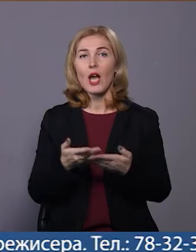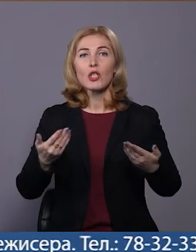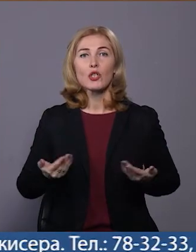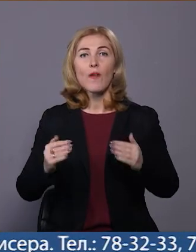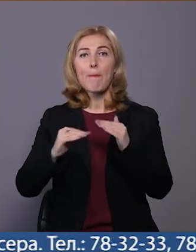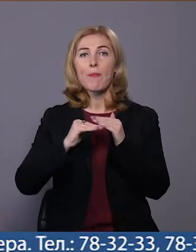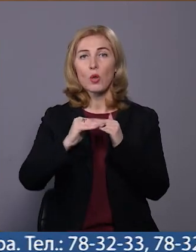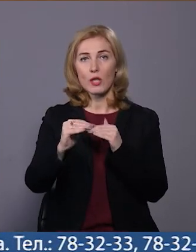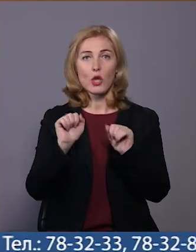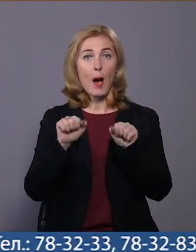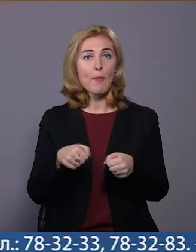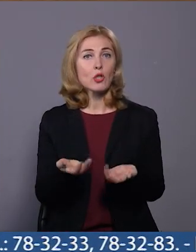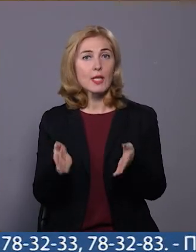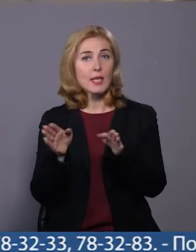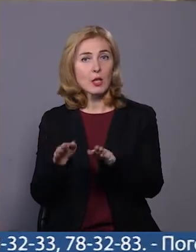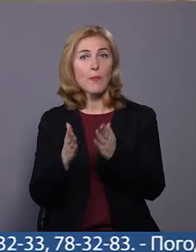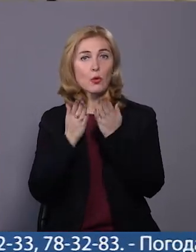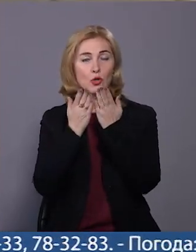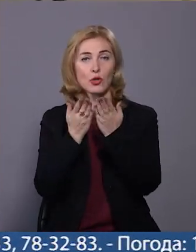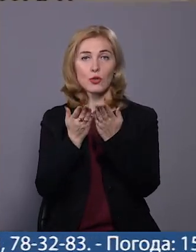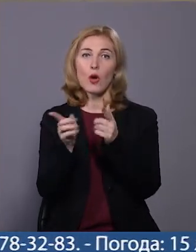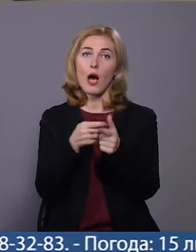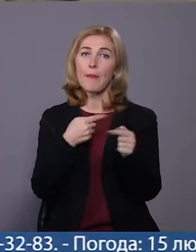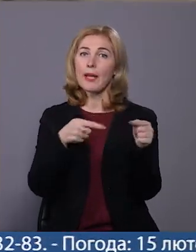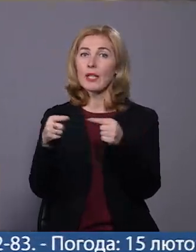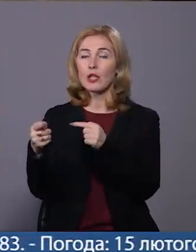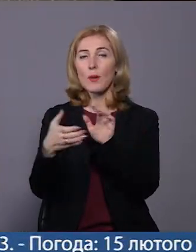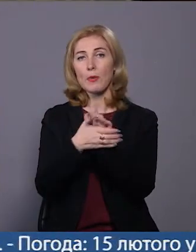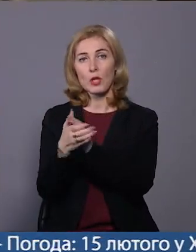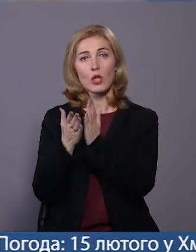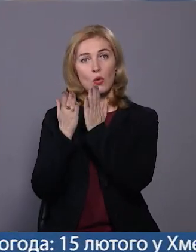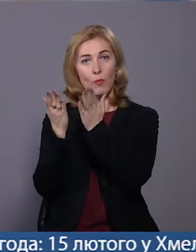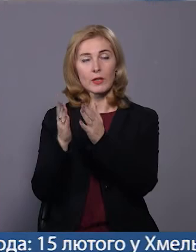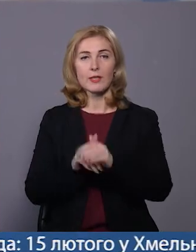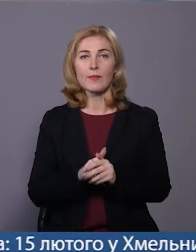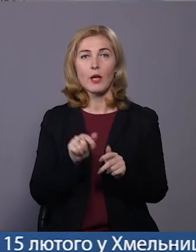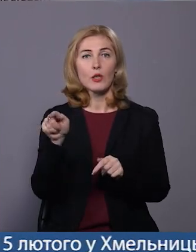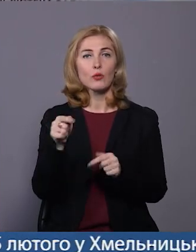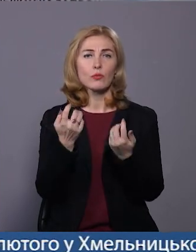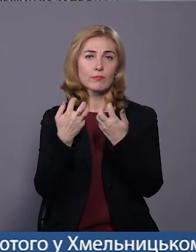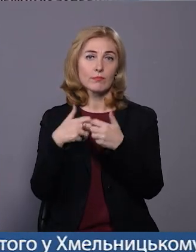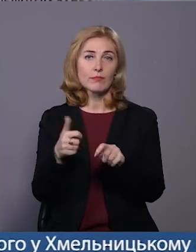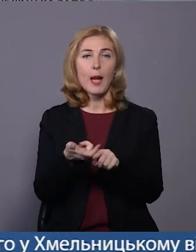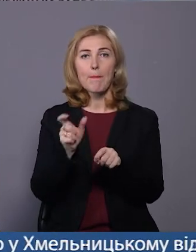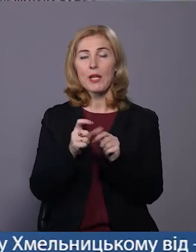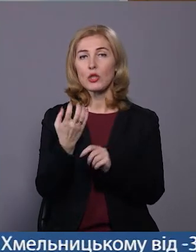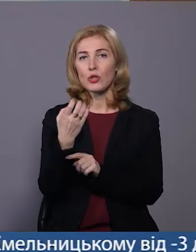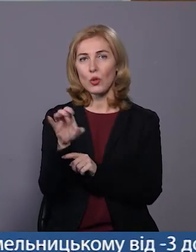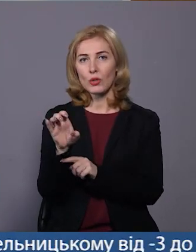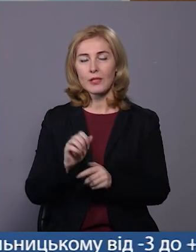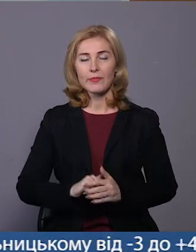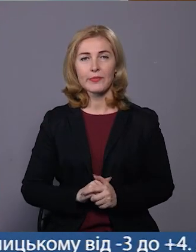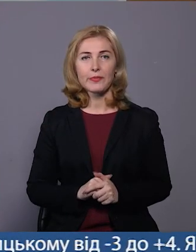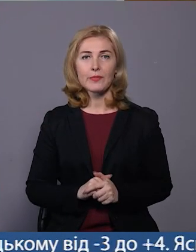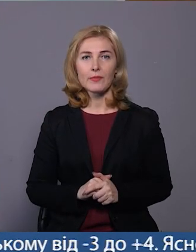поличка. Тут можна залишити прочитану книгу, аби й інші з нею познайомилися. Видань тут вже нараховується більше сотні. Карина Нестер,